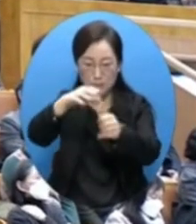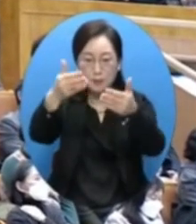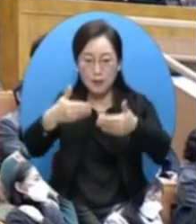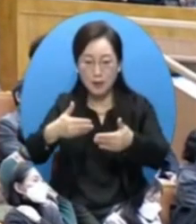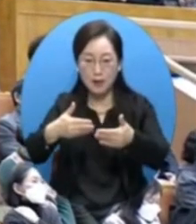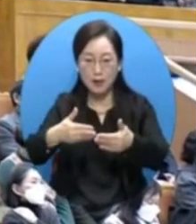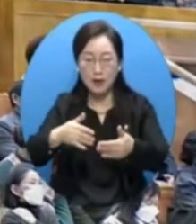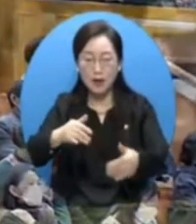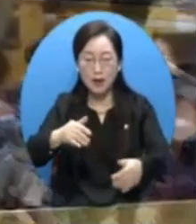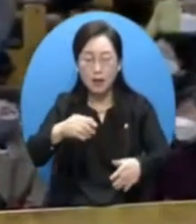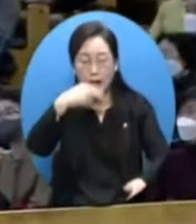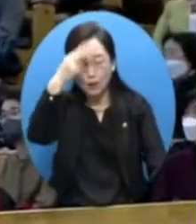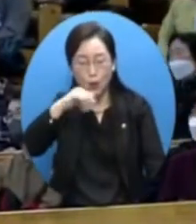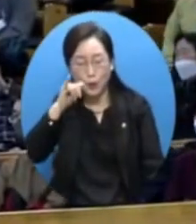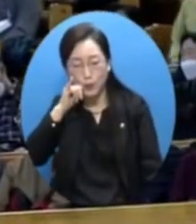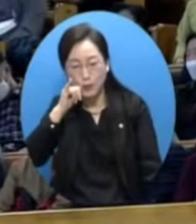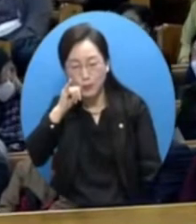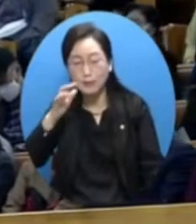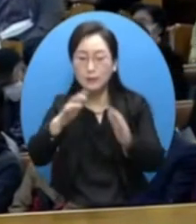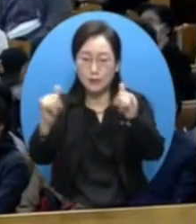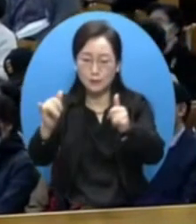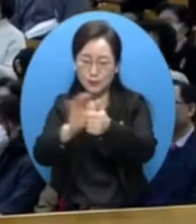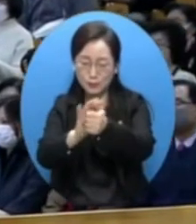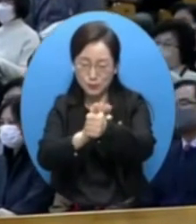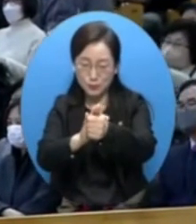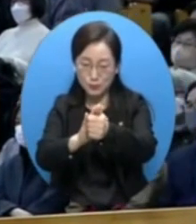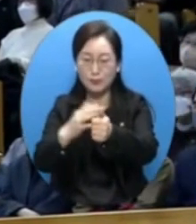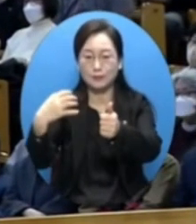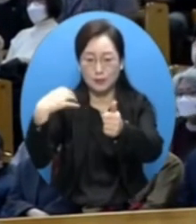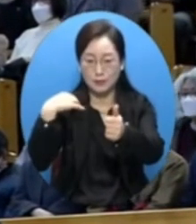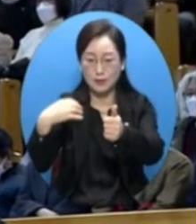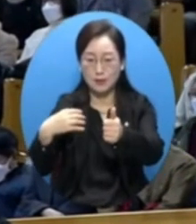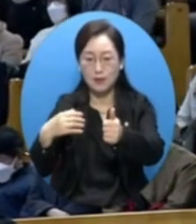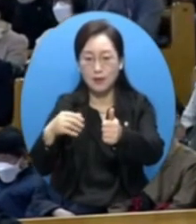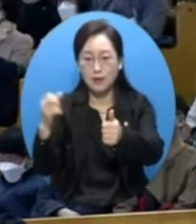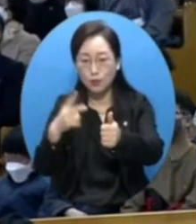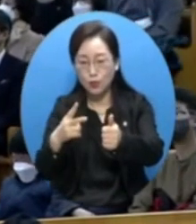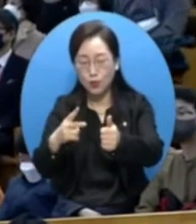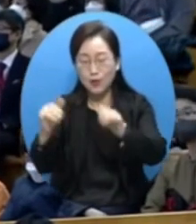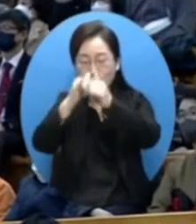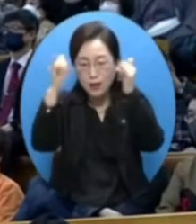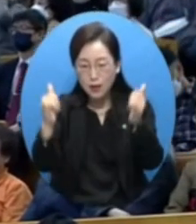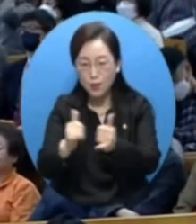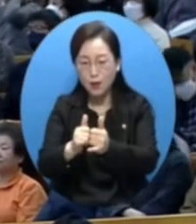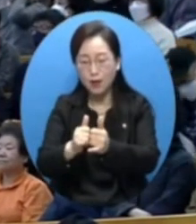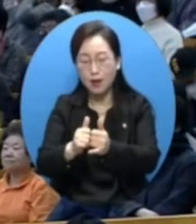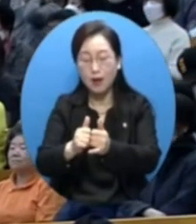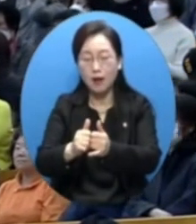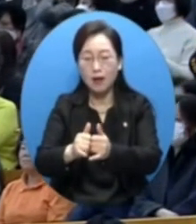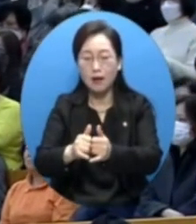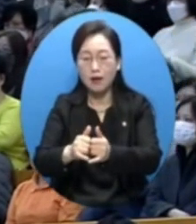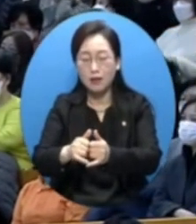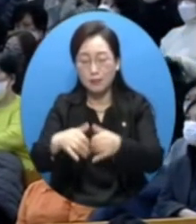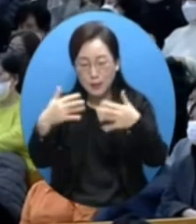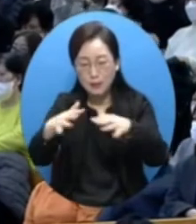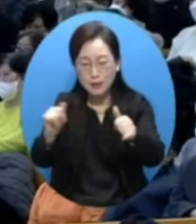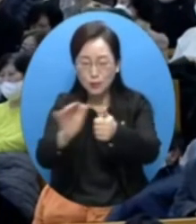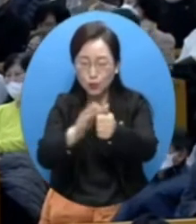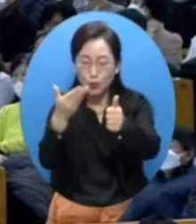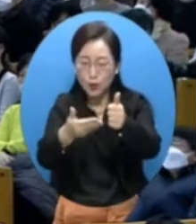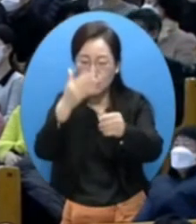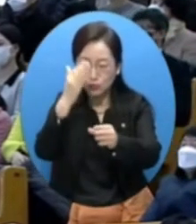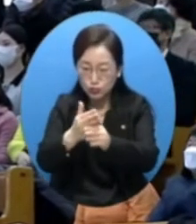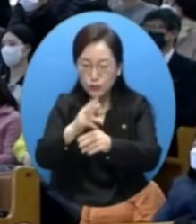시작했습니다 수십 년 동안 사회적 약자를 섬기는 고된 특수자의 온 힘을 쓰다보니 자신도 모르는 사이에 하나님과